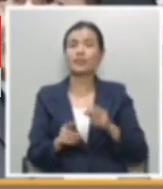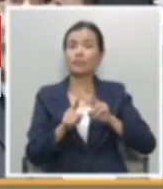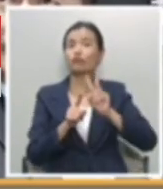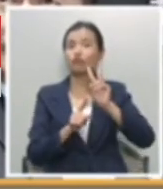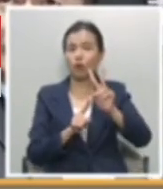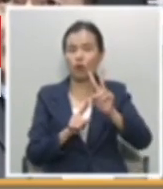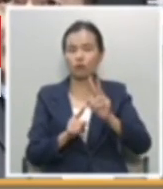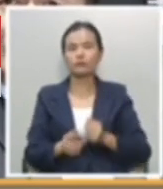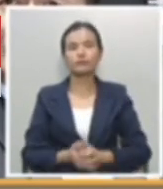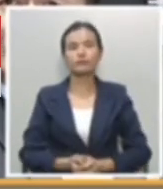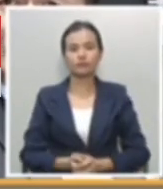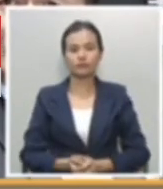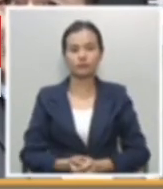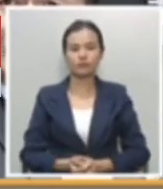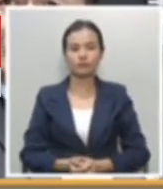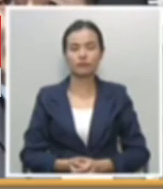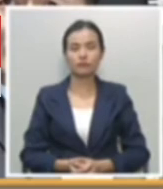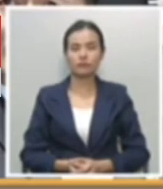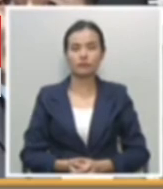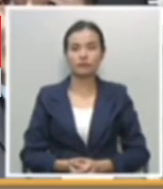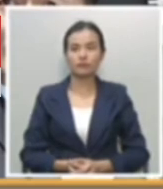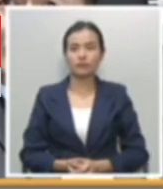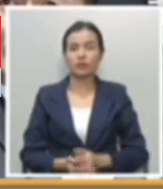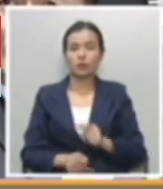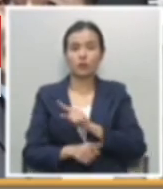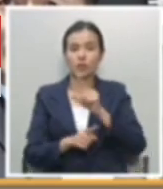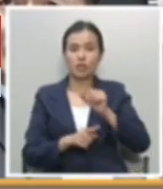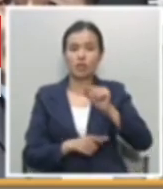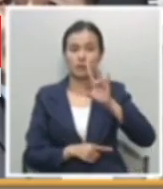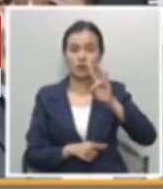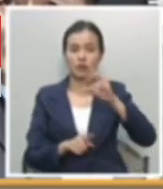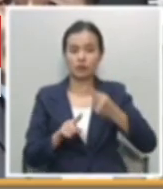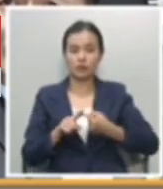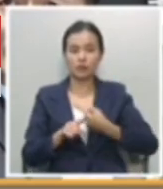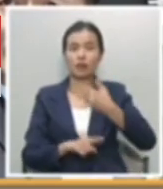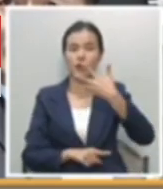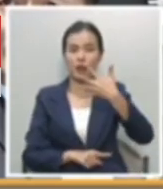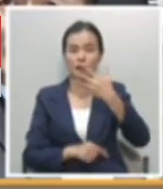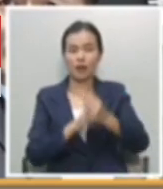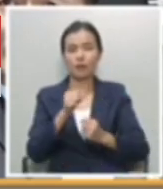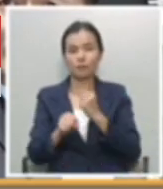ครับค่อยหลังมาครับวันที่27พฤษภาคม